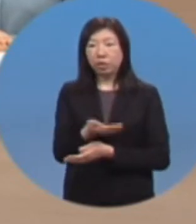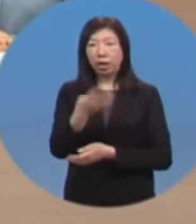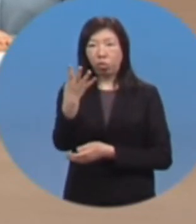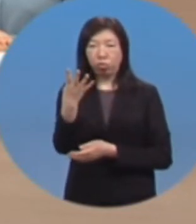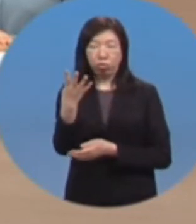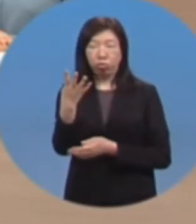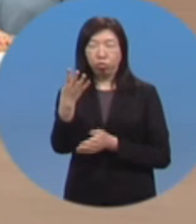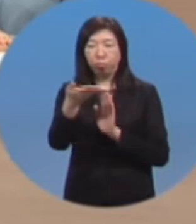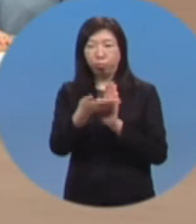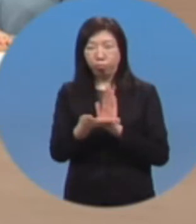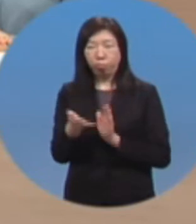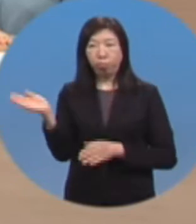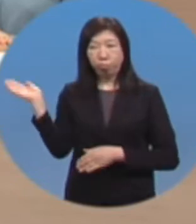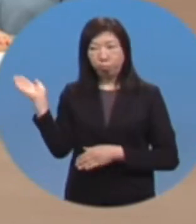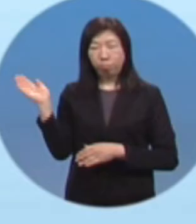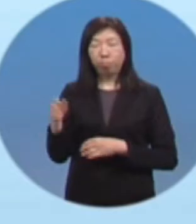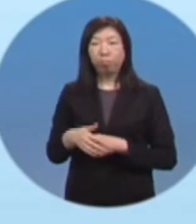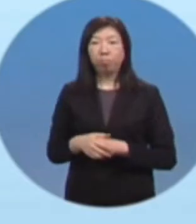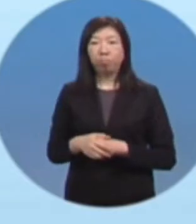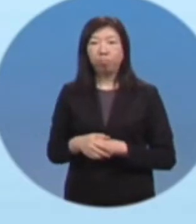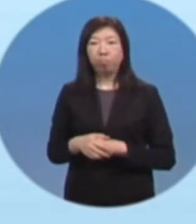の4項目をご覧ください。